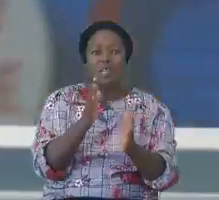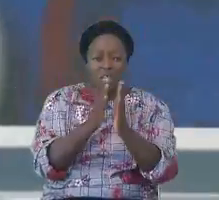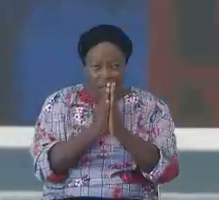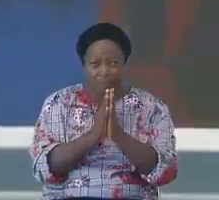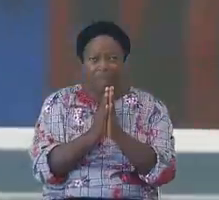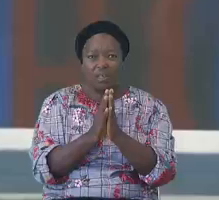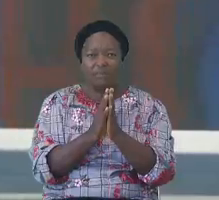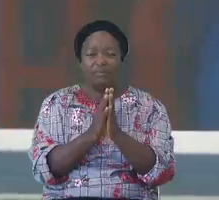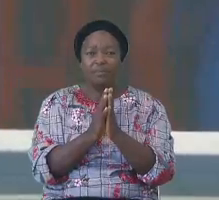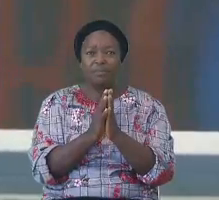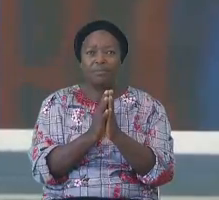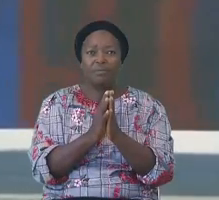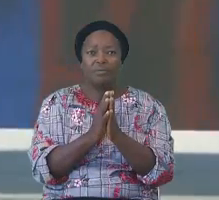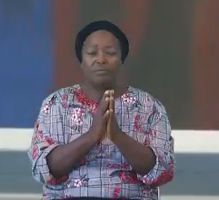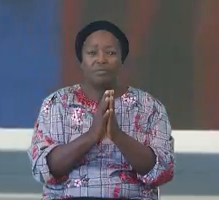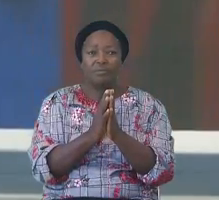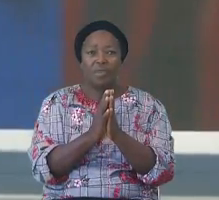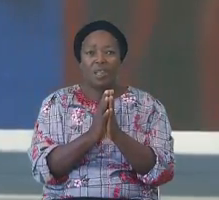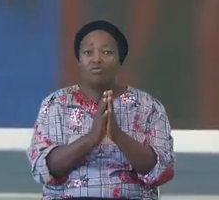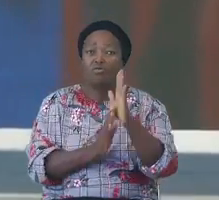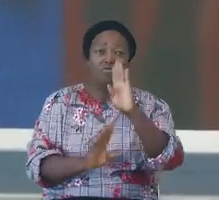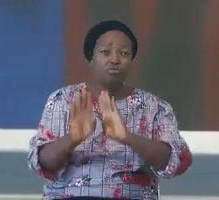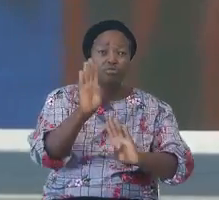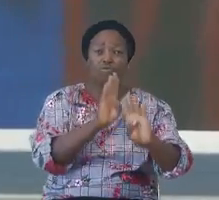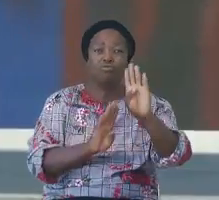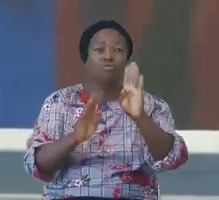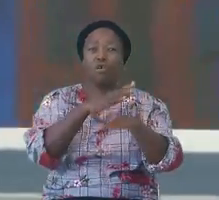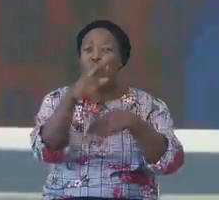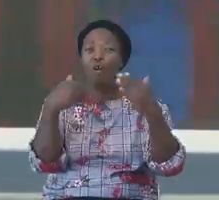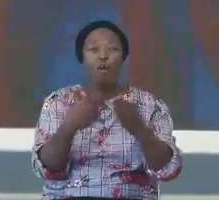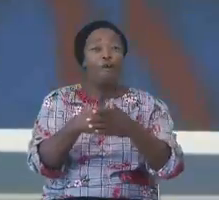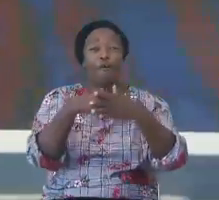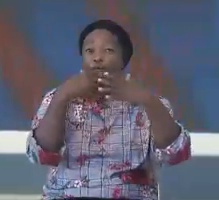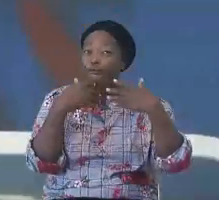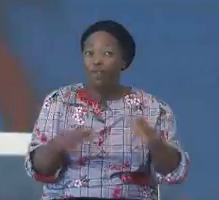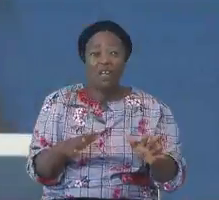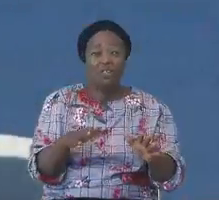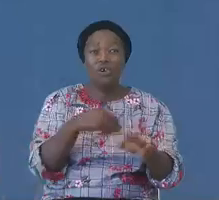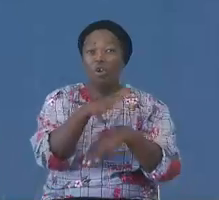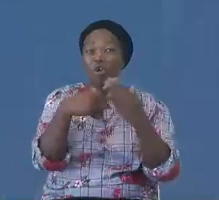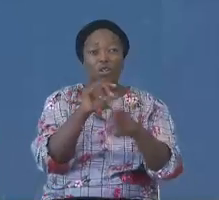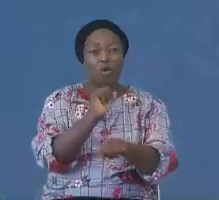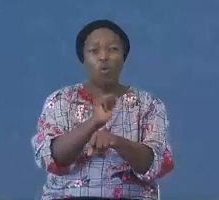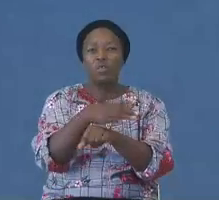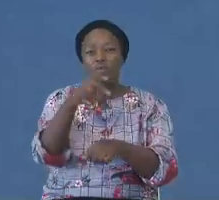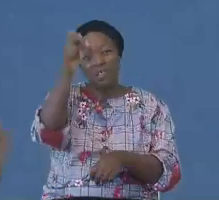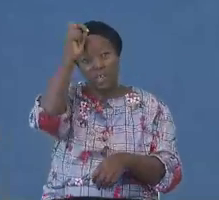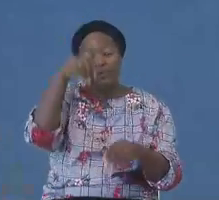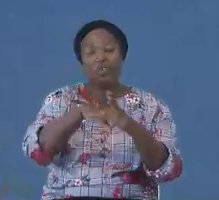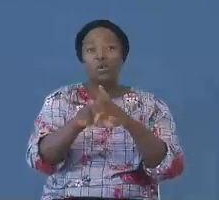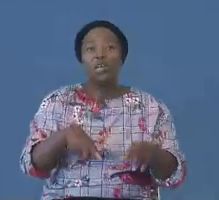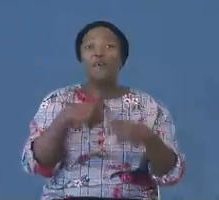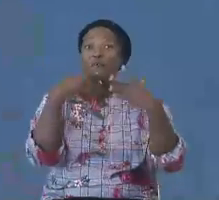Tes maladies sont terminés. Je n'ai pas entendu un grand amen. Les calamités sont